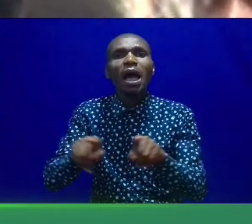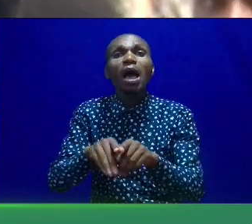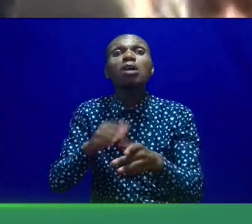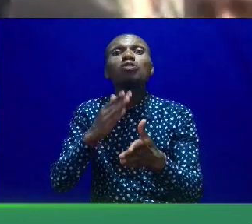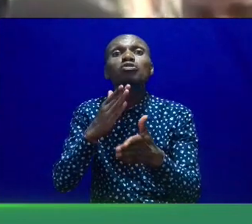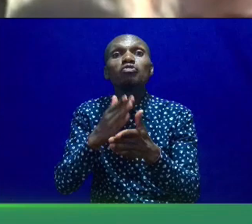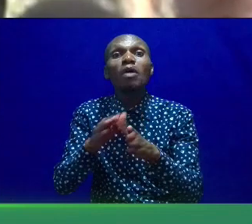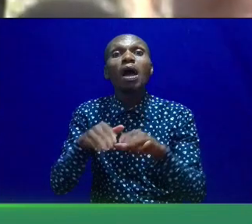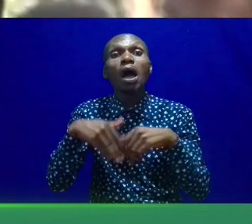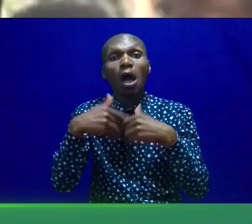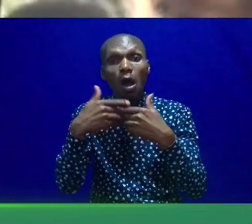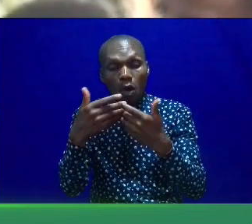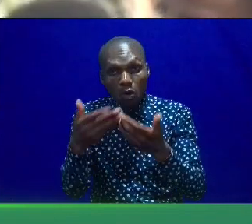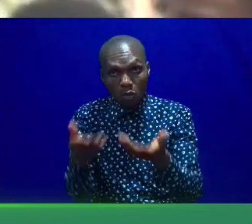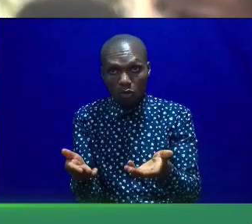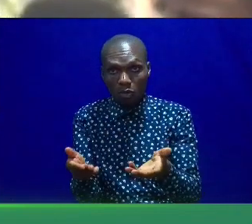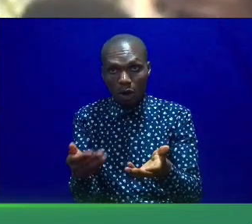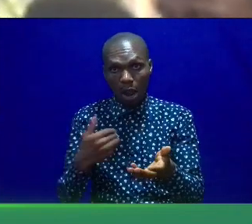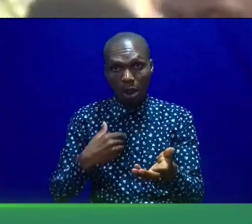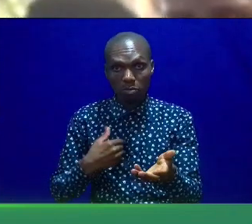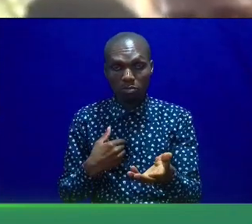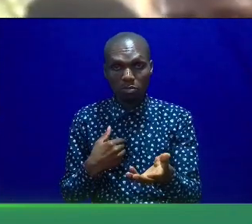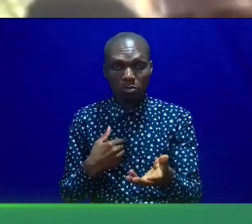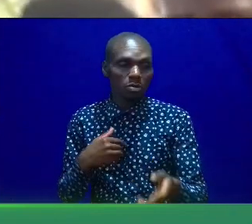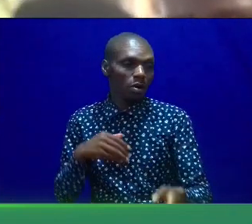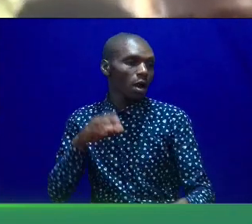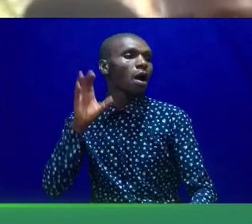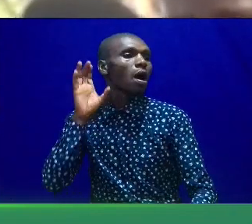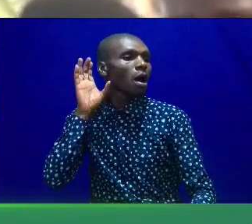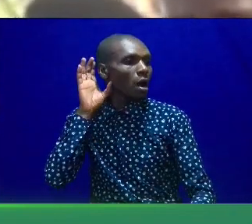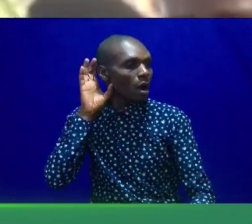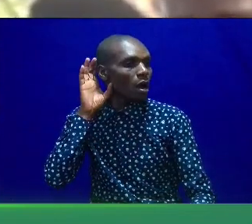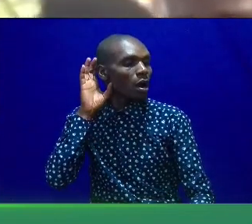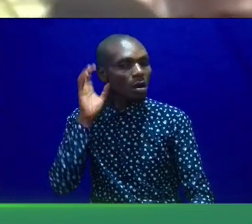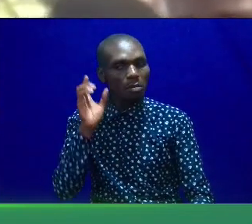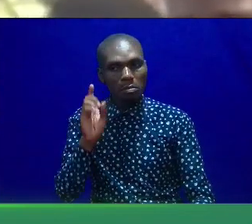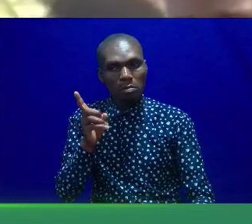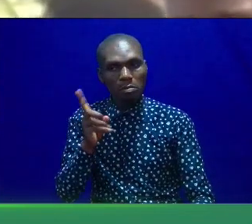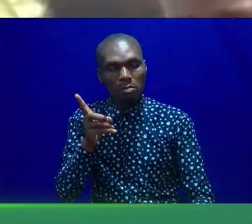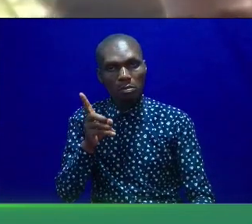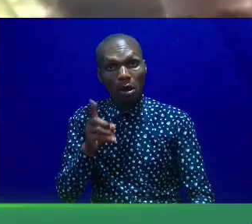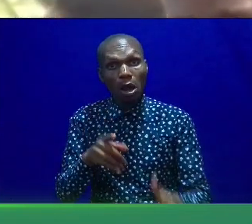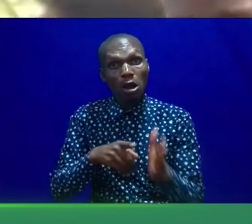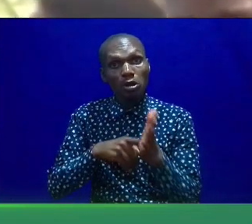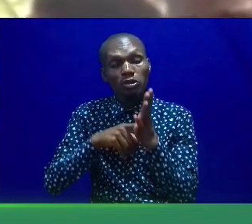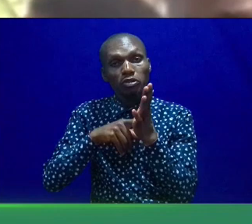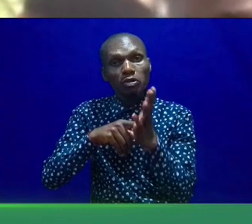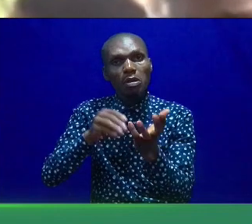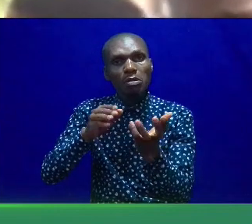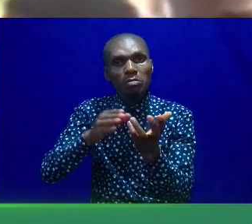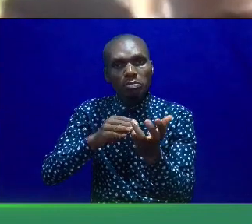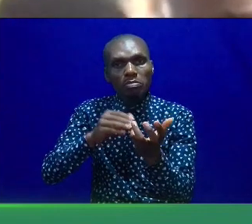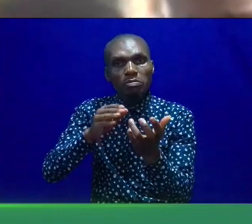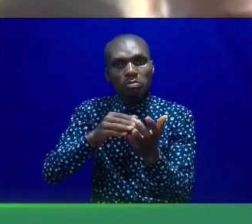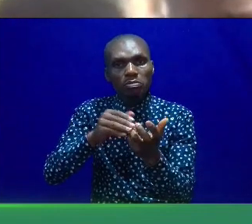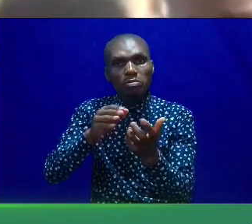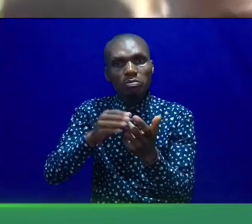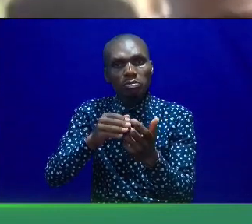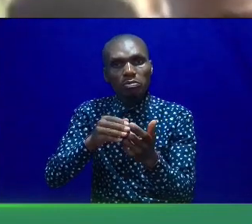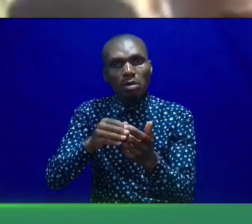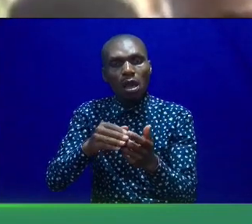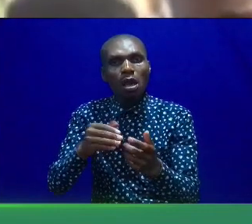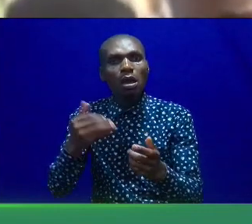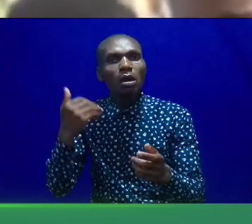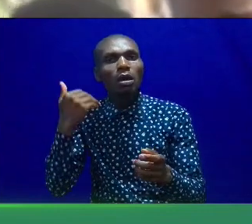vile tumepata habari ama takwimu za county zinaonyesha kwamba hali ya